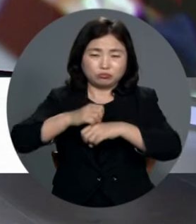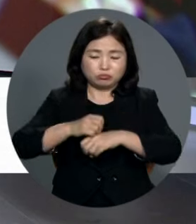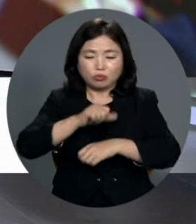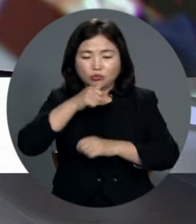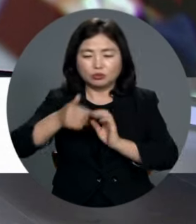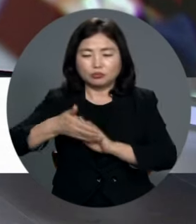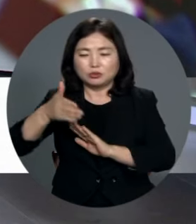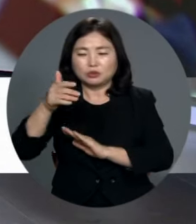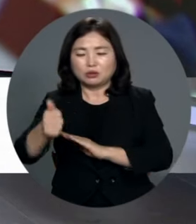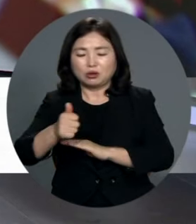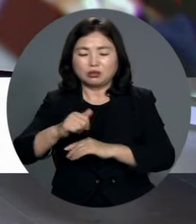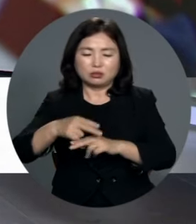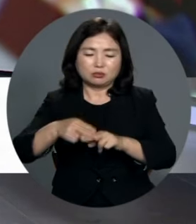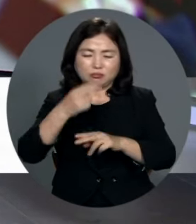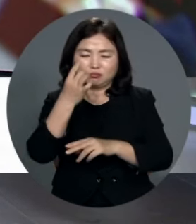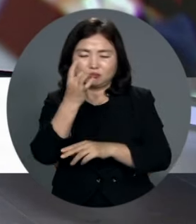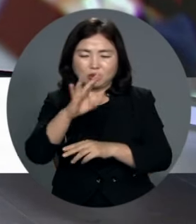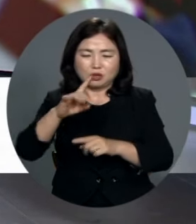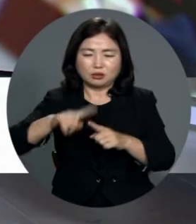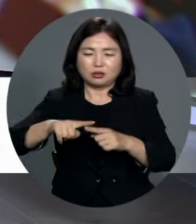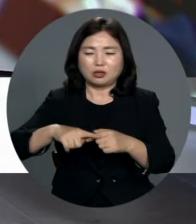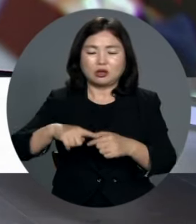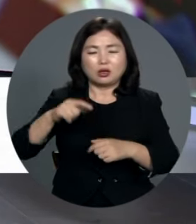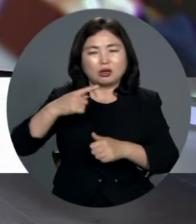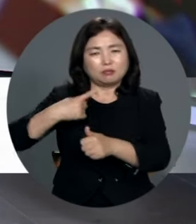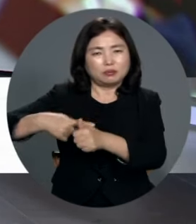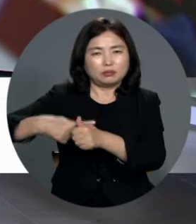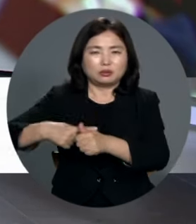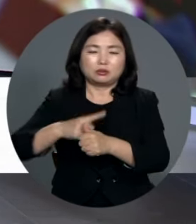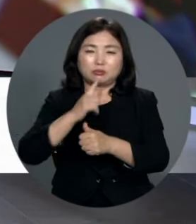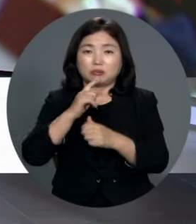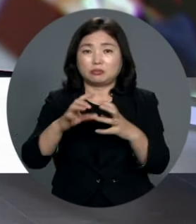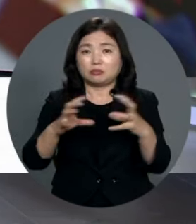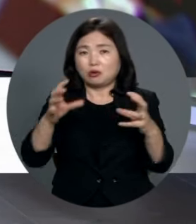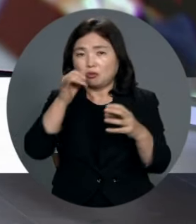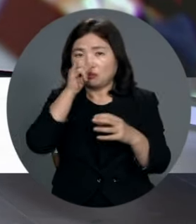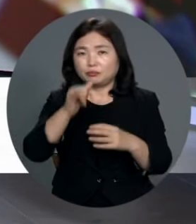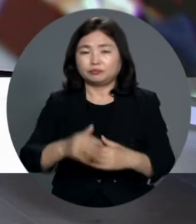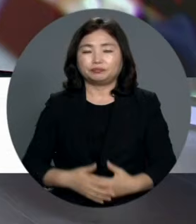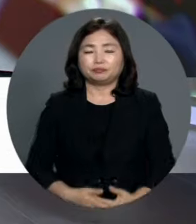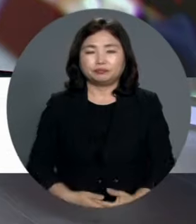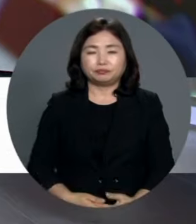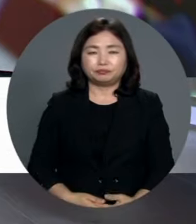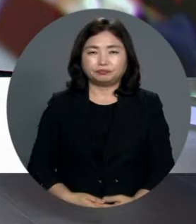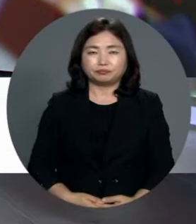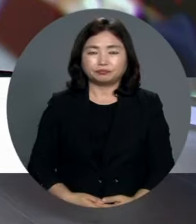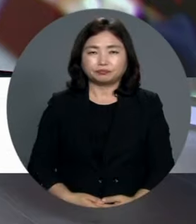홍준표 시장의 일방적 행보에 대한 비판의 목소리도 나왔습니다 이정희